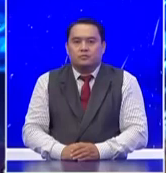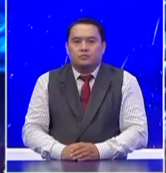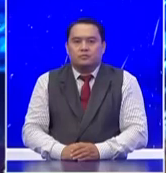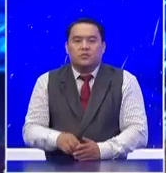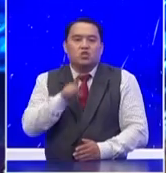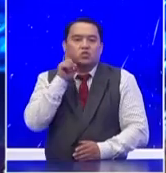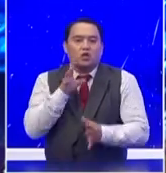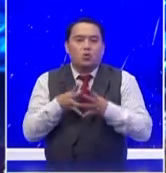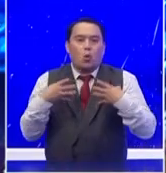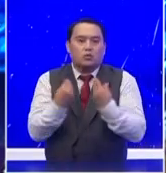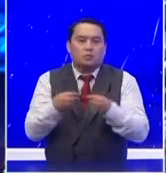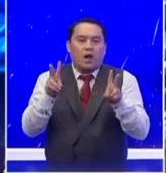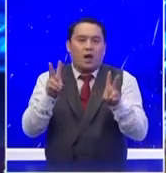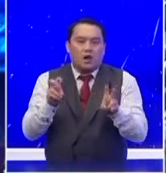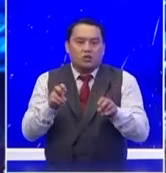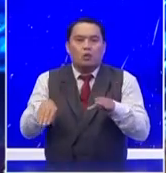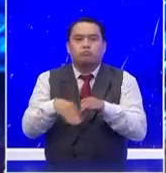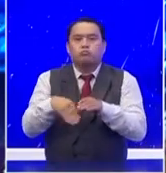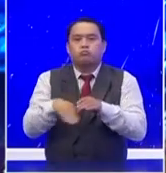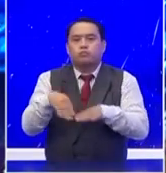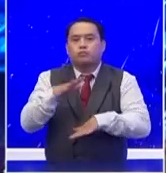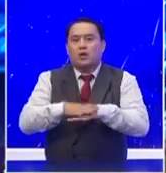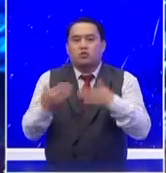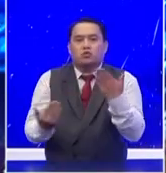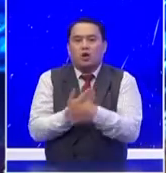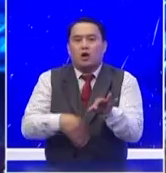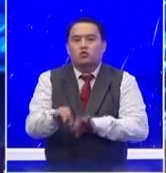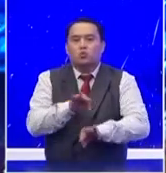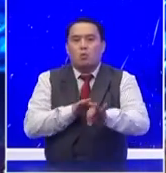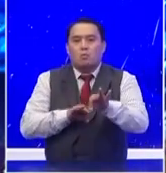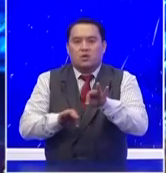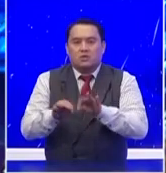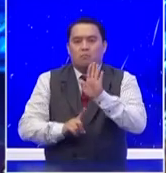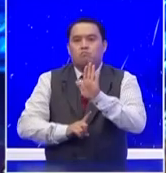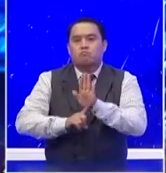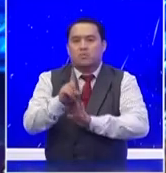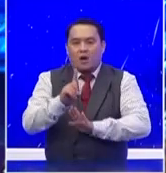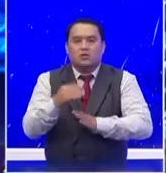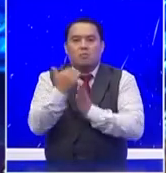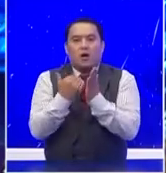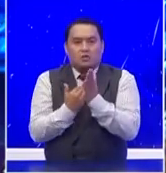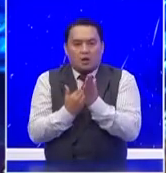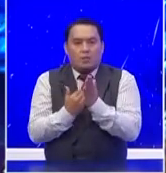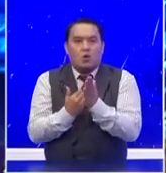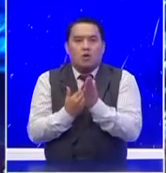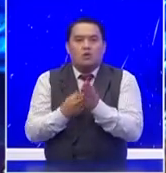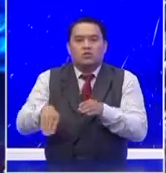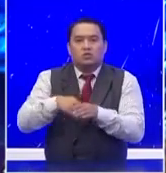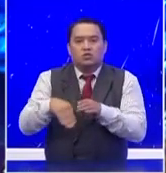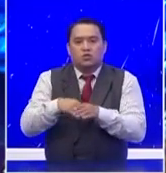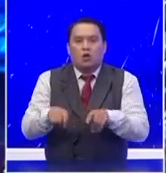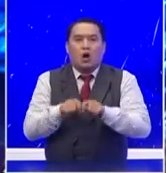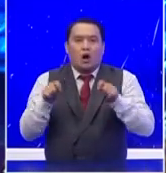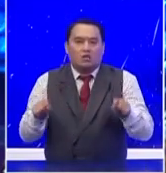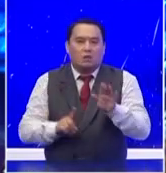Жас отбасы бұл тұрғын үй құрылыс жинақ банкіндегі жаңа жоба атауы. 1 шілдеден бастап тұрғындар атаулы бағдарлама бойынша жинақ шоттарын